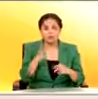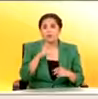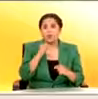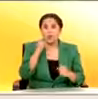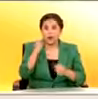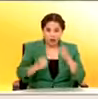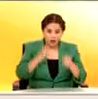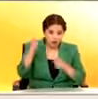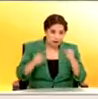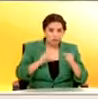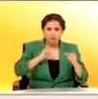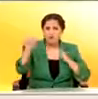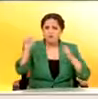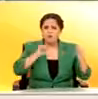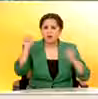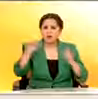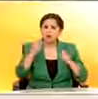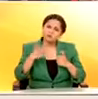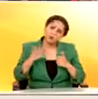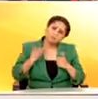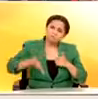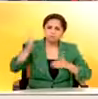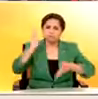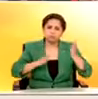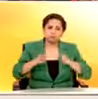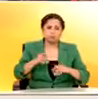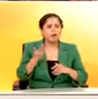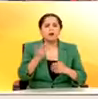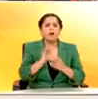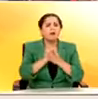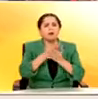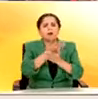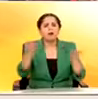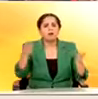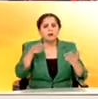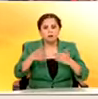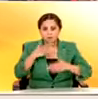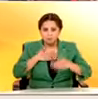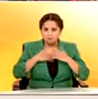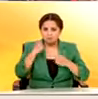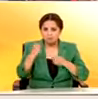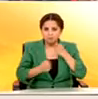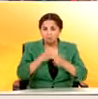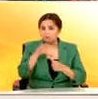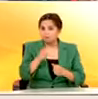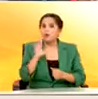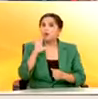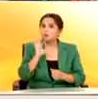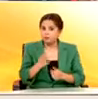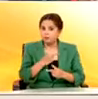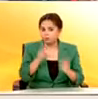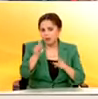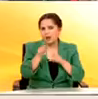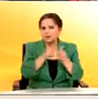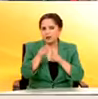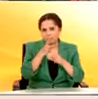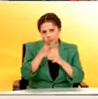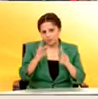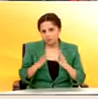एथलीट्स दूर दूर तक जाते हैं। साथियों, इंड्योरेंस स्पोर्ट्स का ही एक उदाहरण